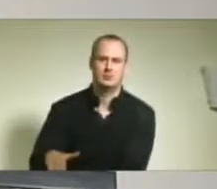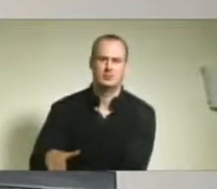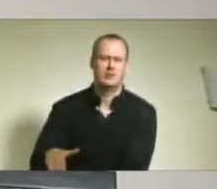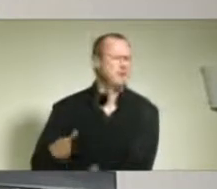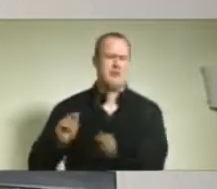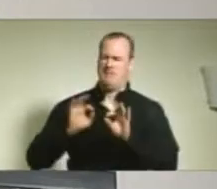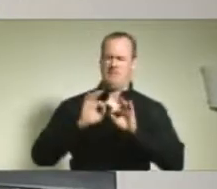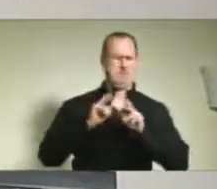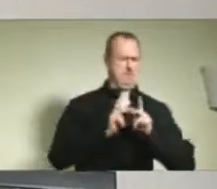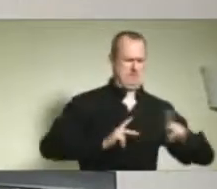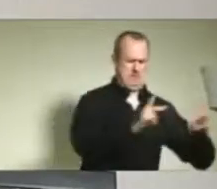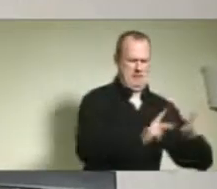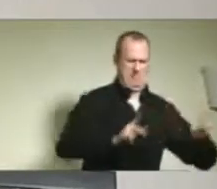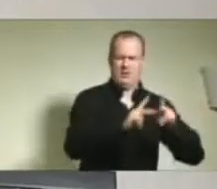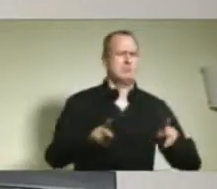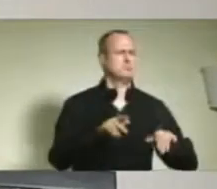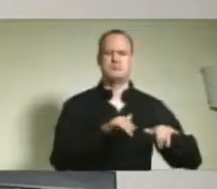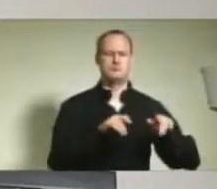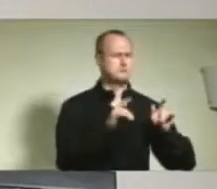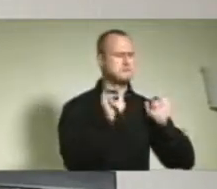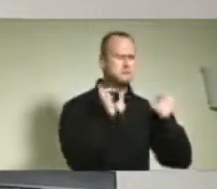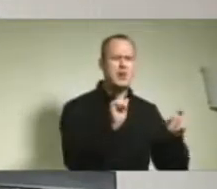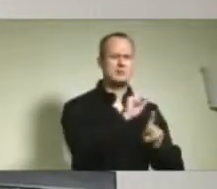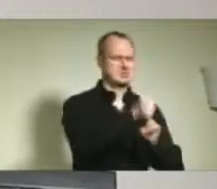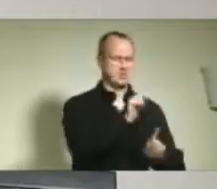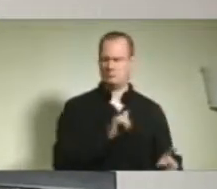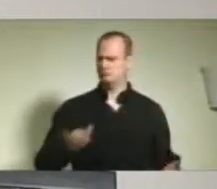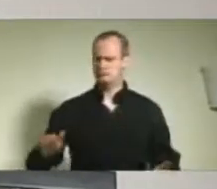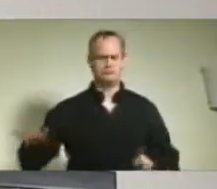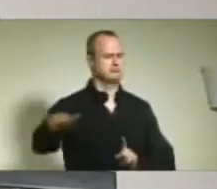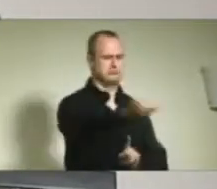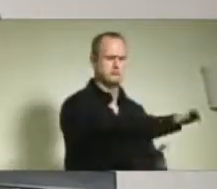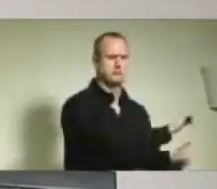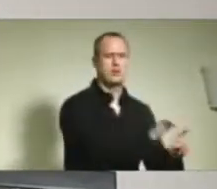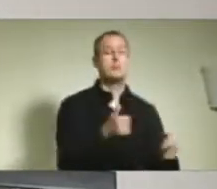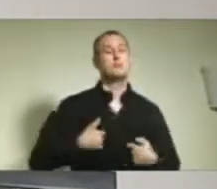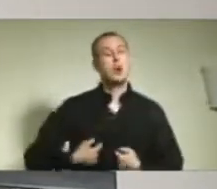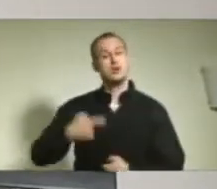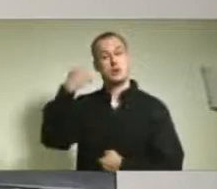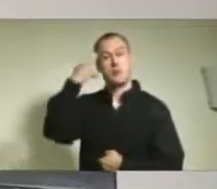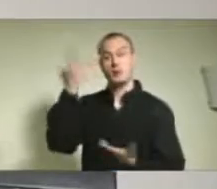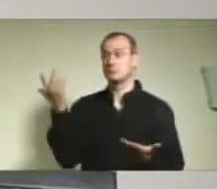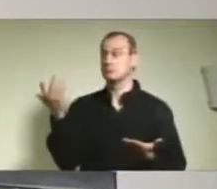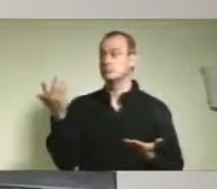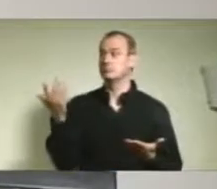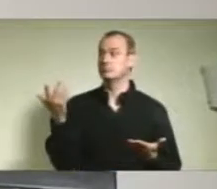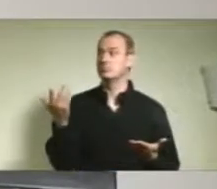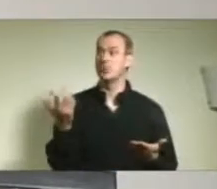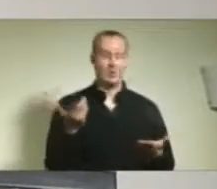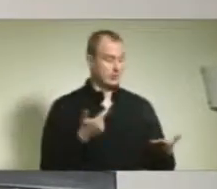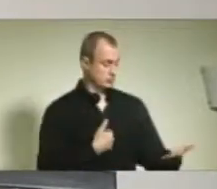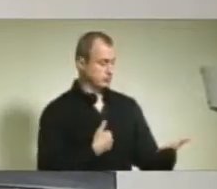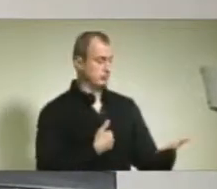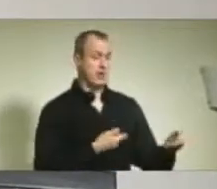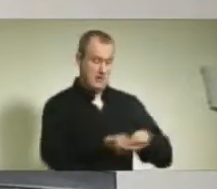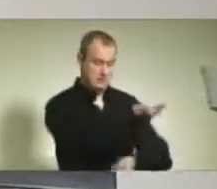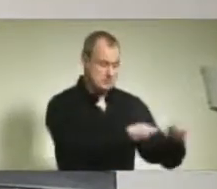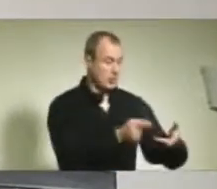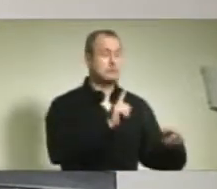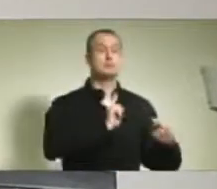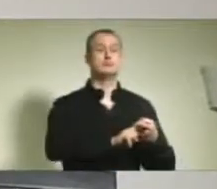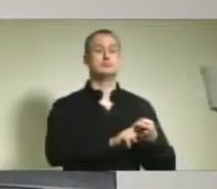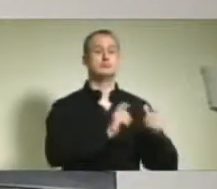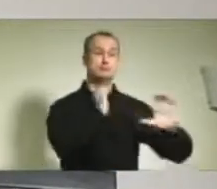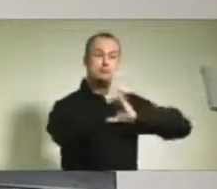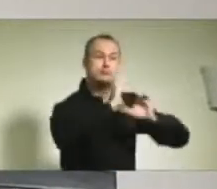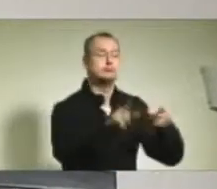à la même situation. Donc, je pense que les travaux vous permettent d'avancer. Et puis surtout, il vous faut